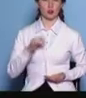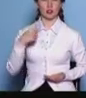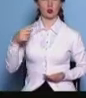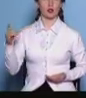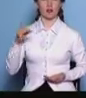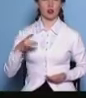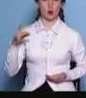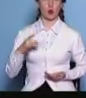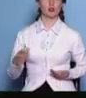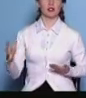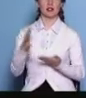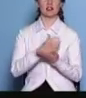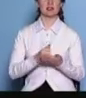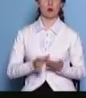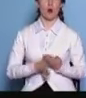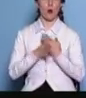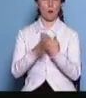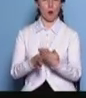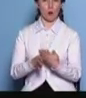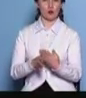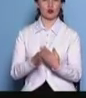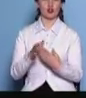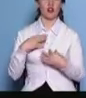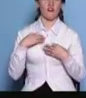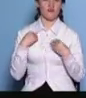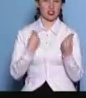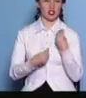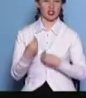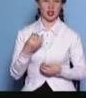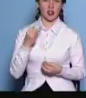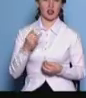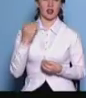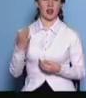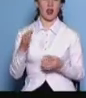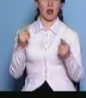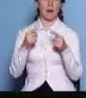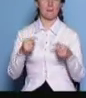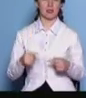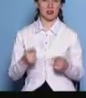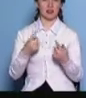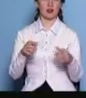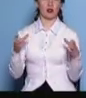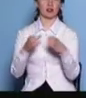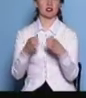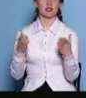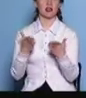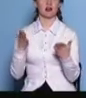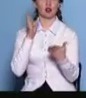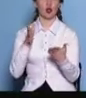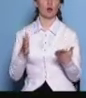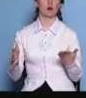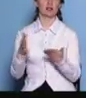приступили к сбору гуманитарной помощи. Руководитель МЧС страны попросил власти республики определить для этого единую организацию, работа которой должна быть